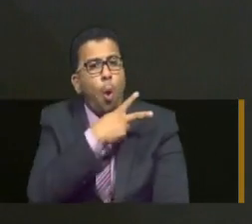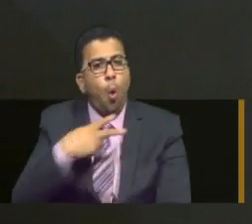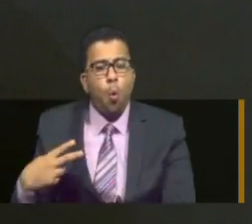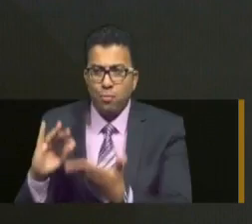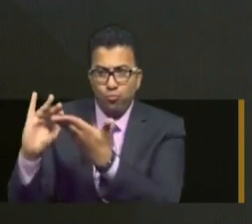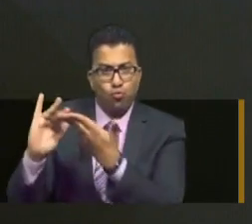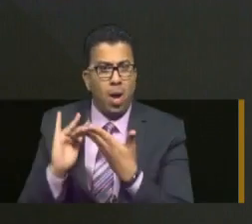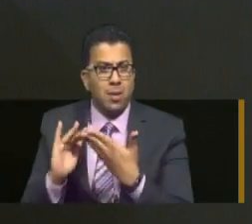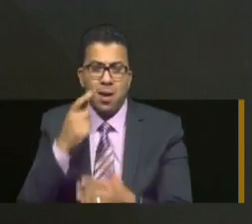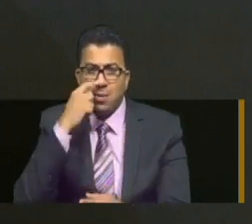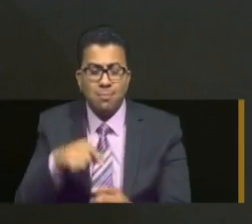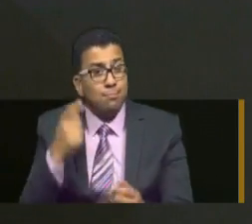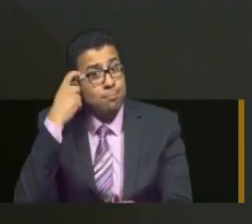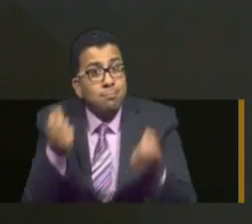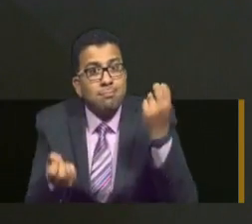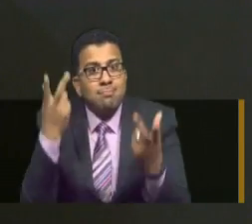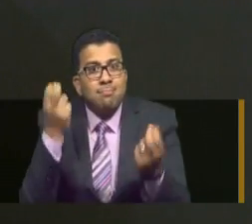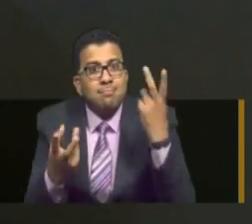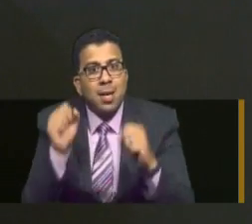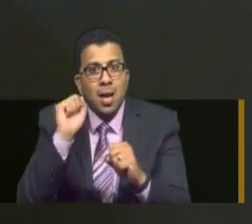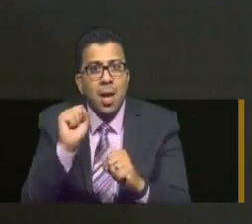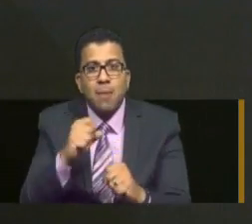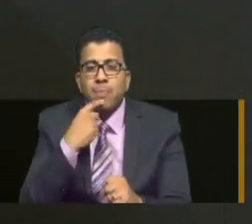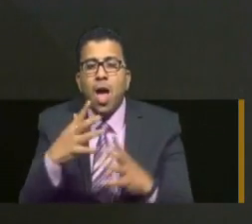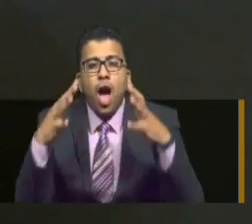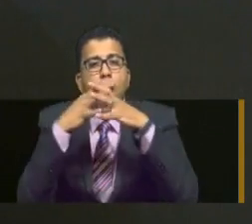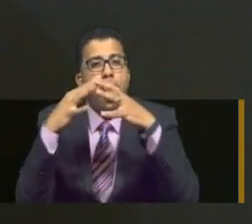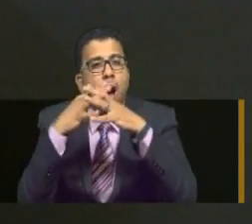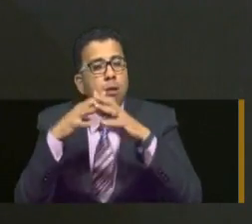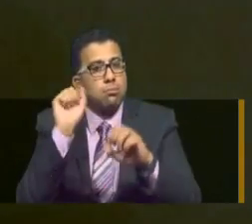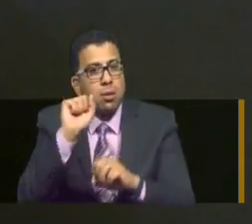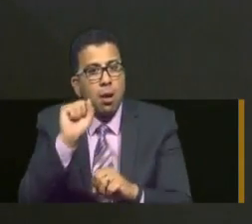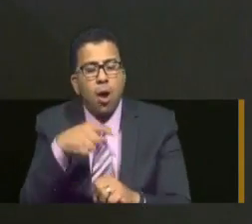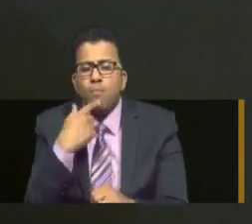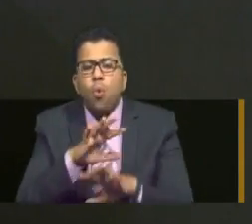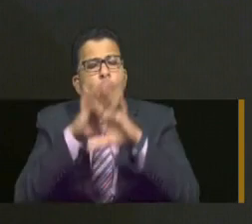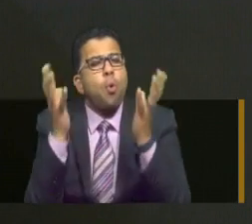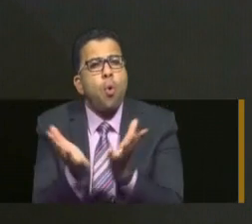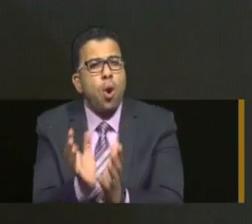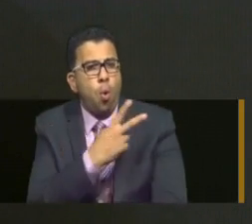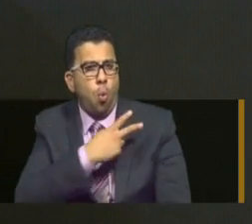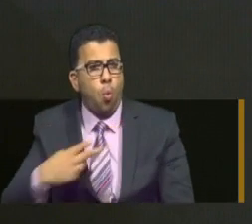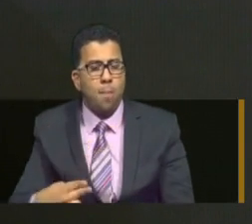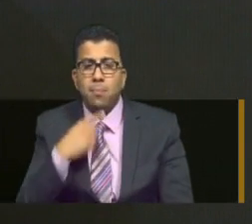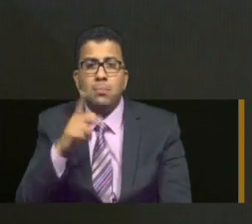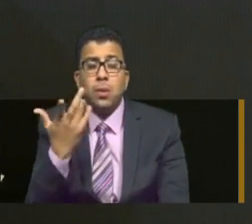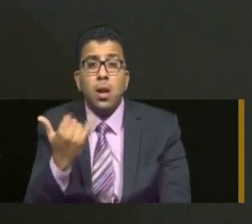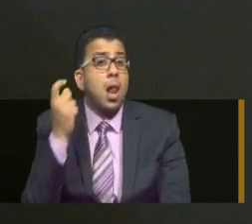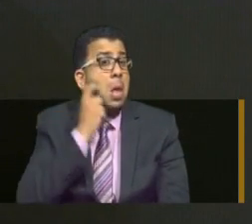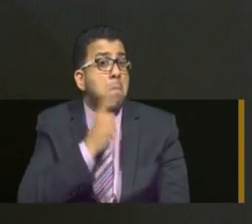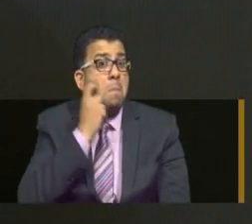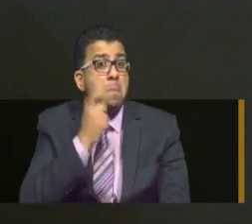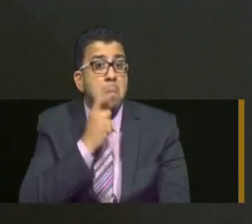الحكومية وكذلك المبادرات المتعلقة بالقطاع الخاص والمؤسسات كلها بأن تكون دولة